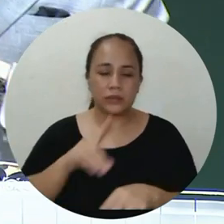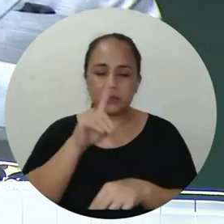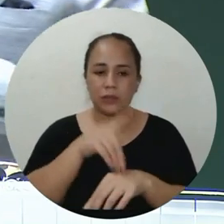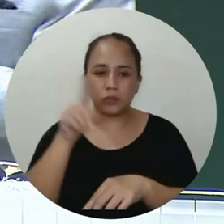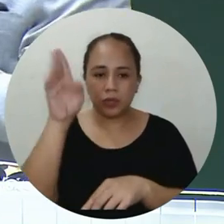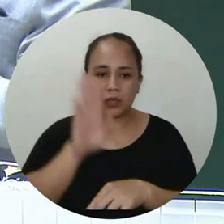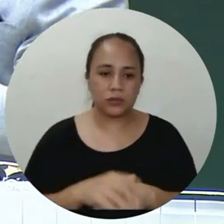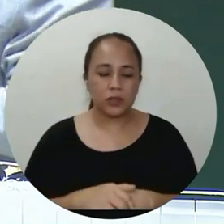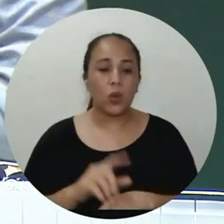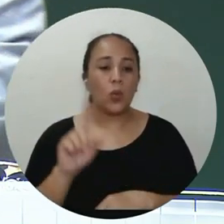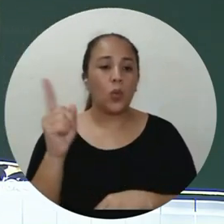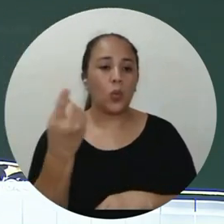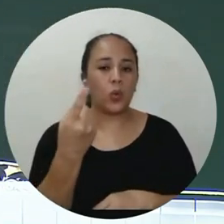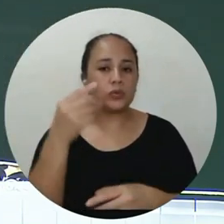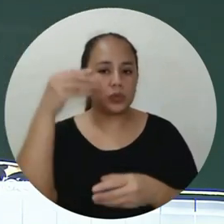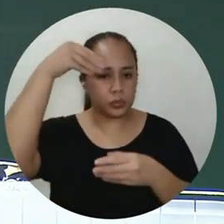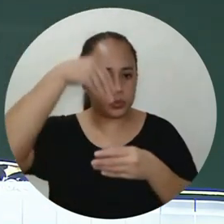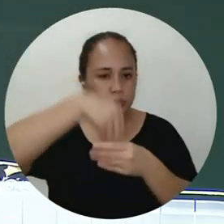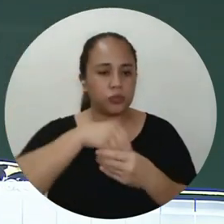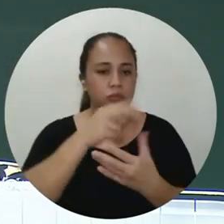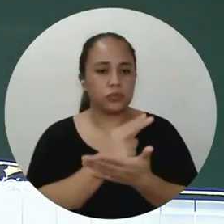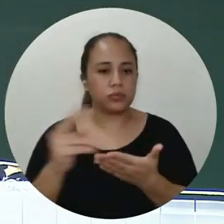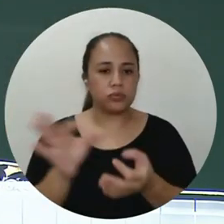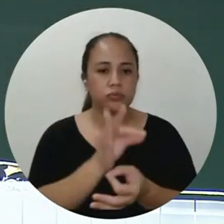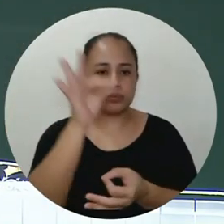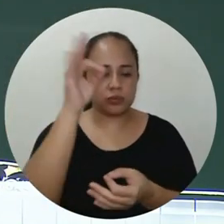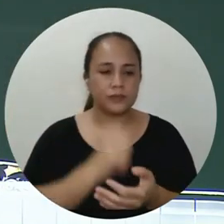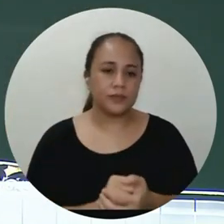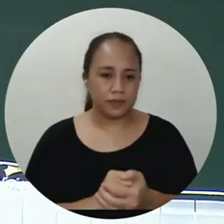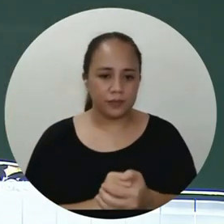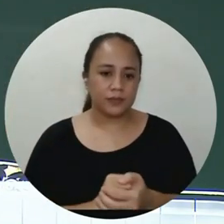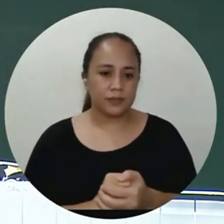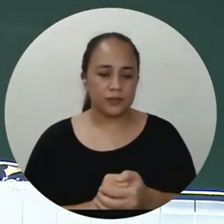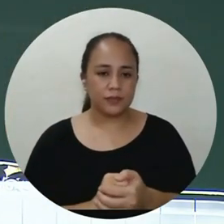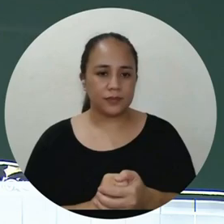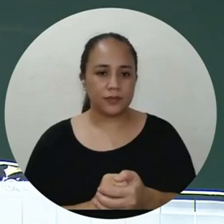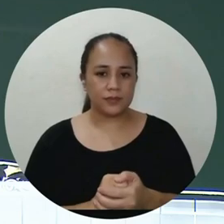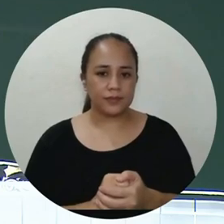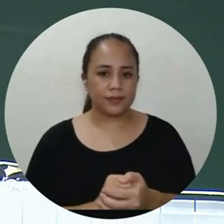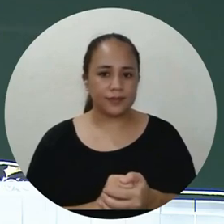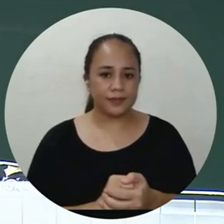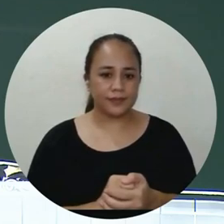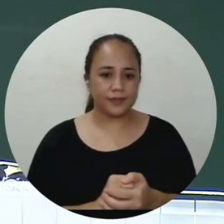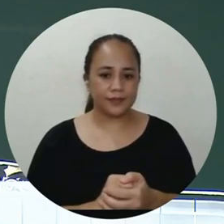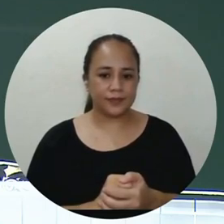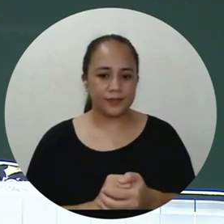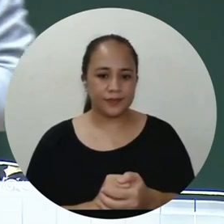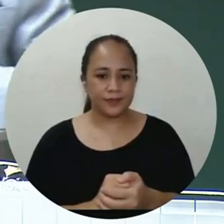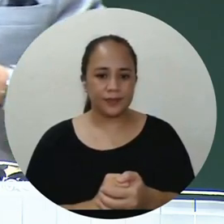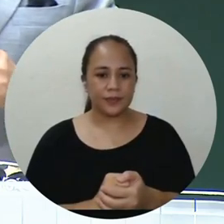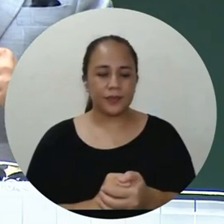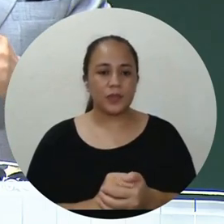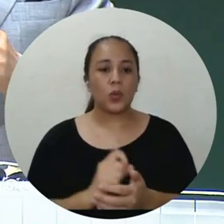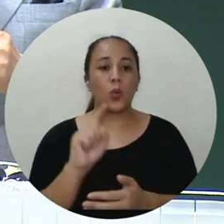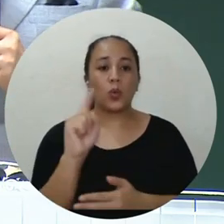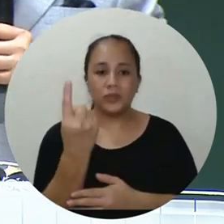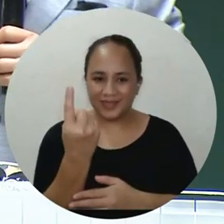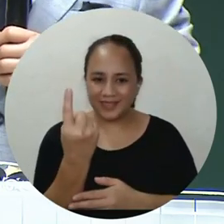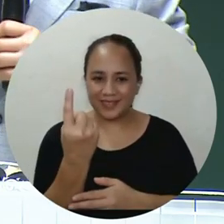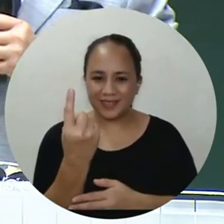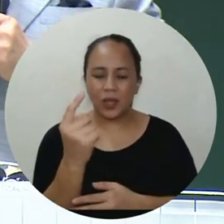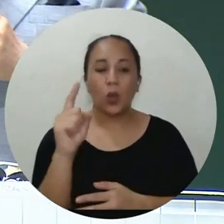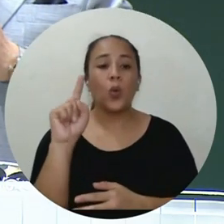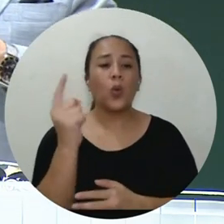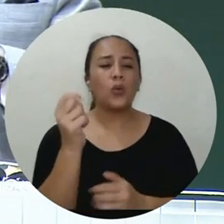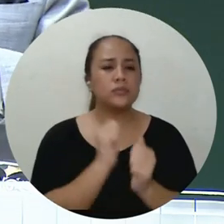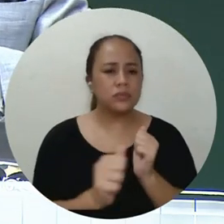And only the filling of the Holy Spirit. 이게 삼 그러니까 오직이 무슨 말이에요? What does 오직. only mean? What does only mean?